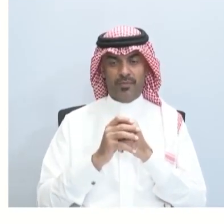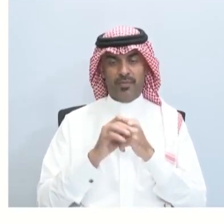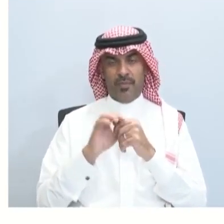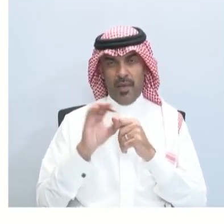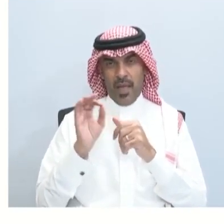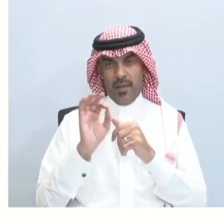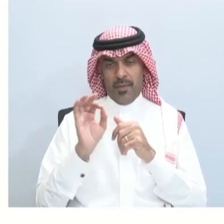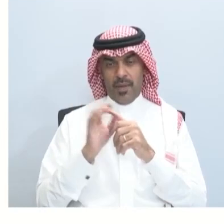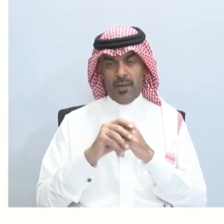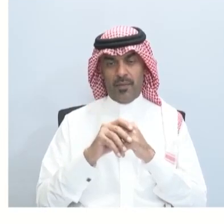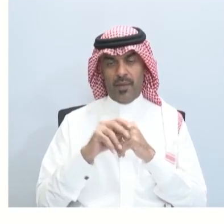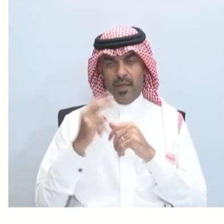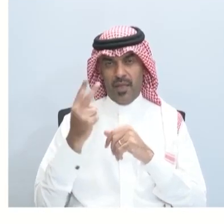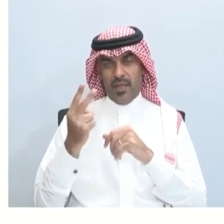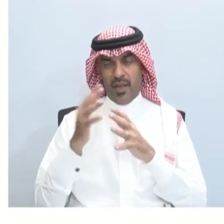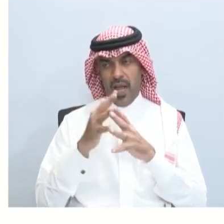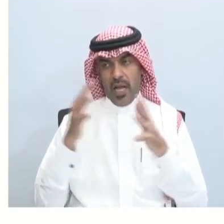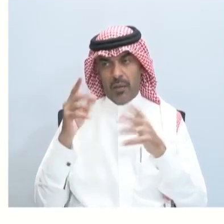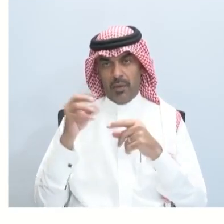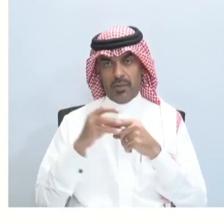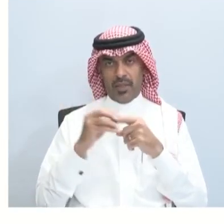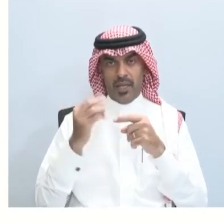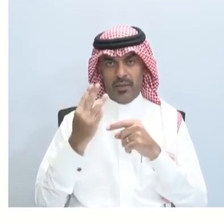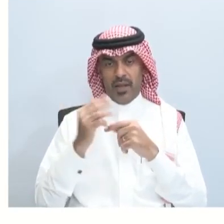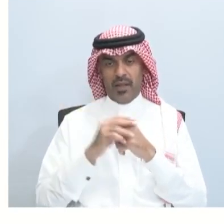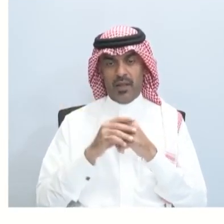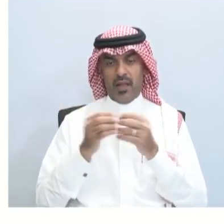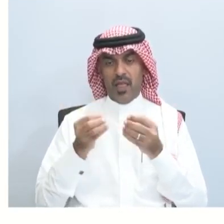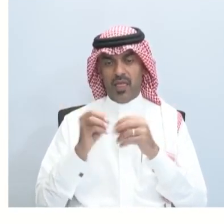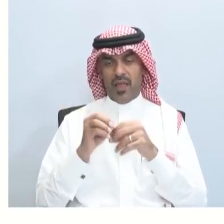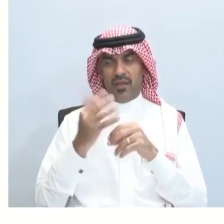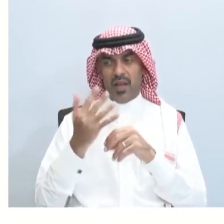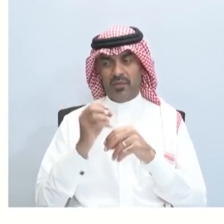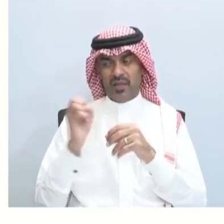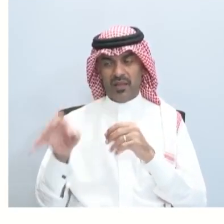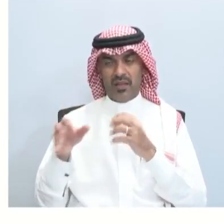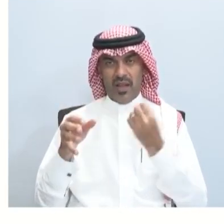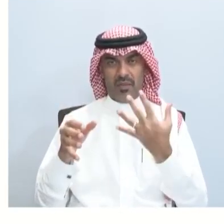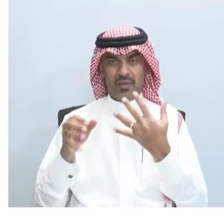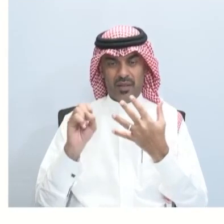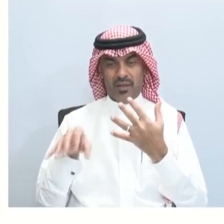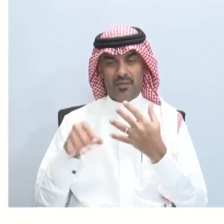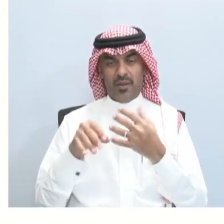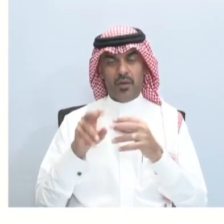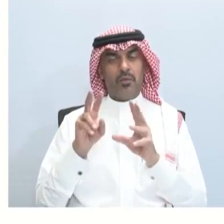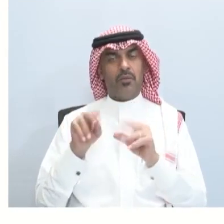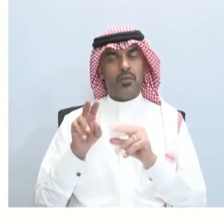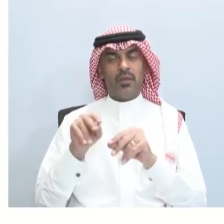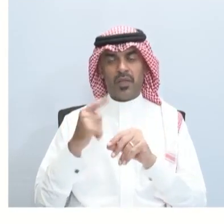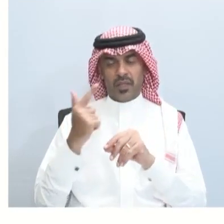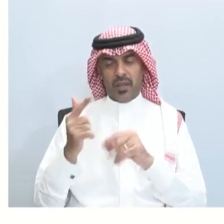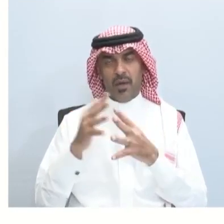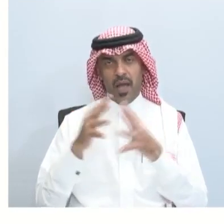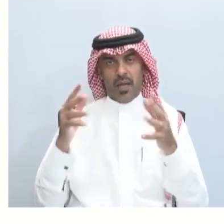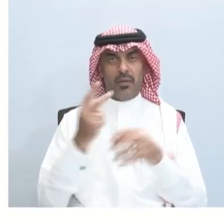بالامثله كتبنا اثنان اكبر من سالب ثلاثه اذا اضفنا خمسه الى الطرفين فانها ستبقى سبعه اكبر